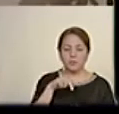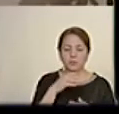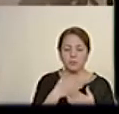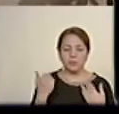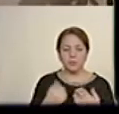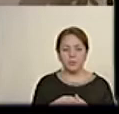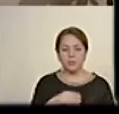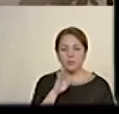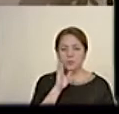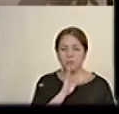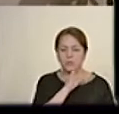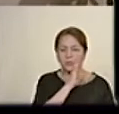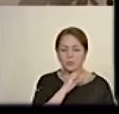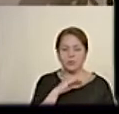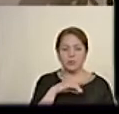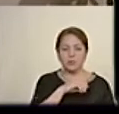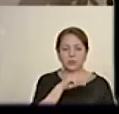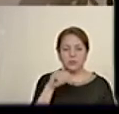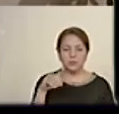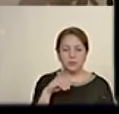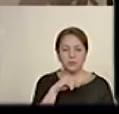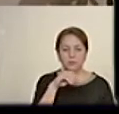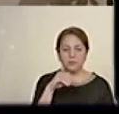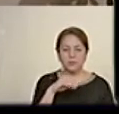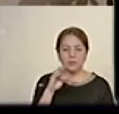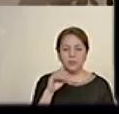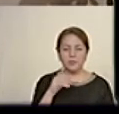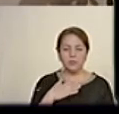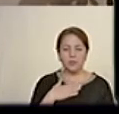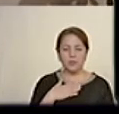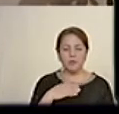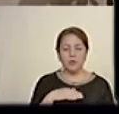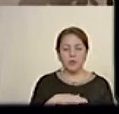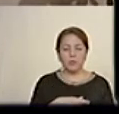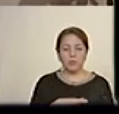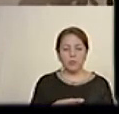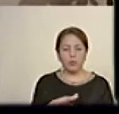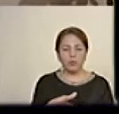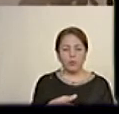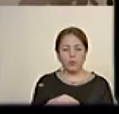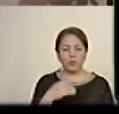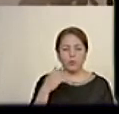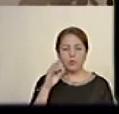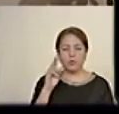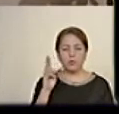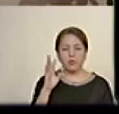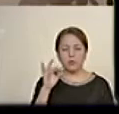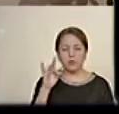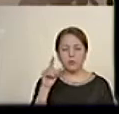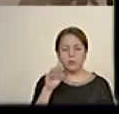Женщина насыпала нам полную корзину яблок из своего сада.